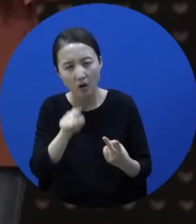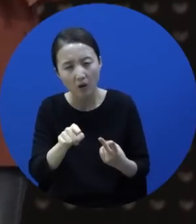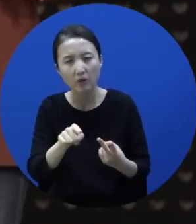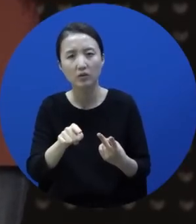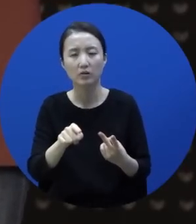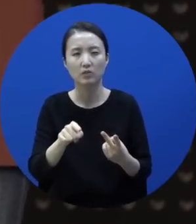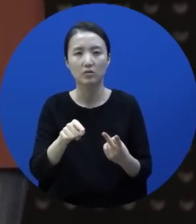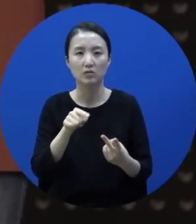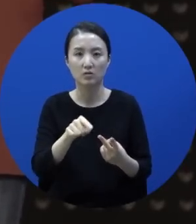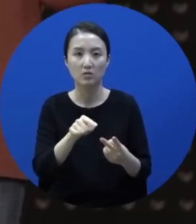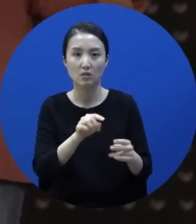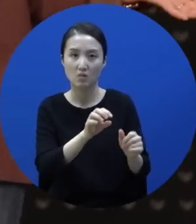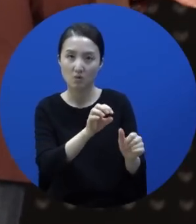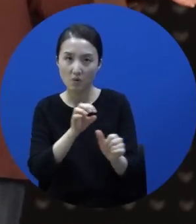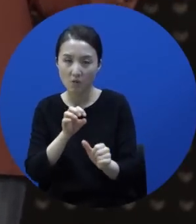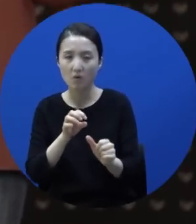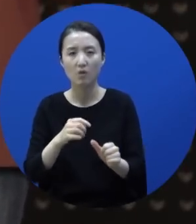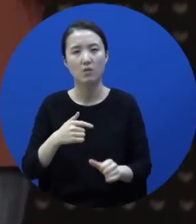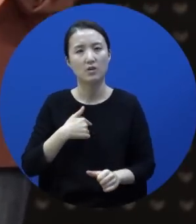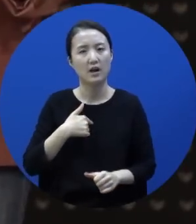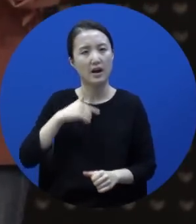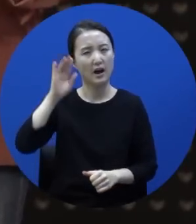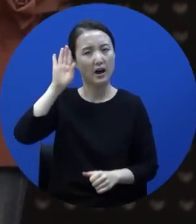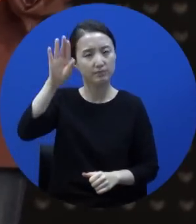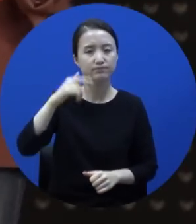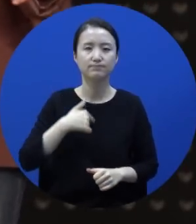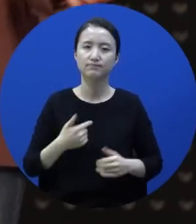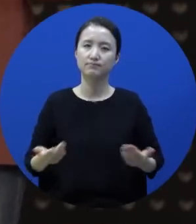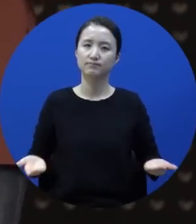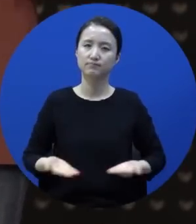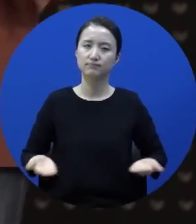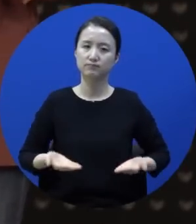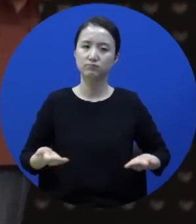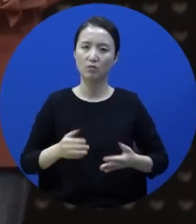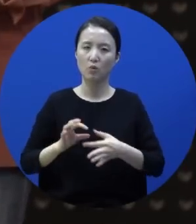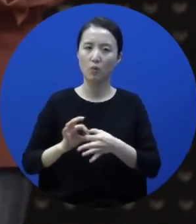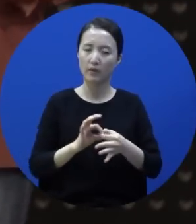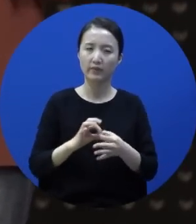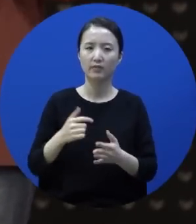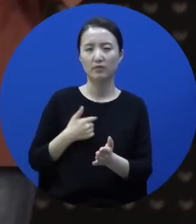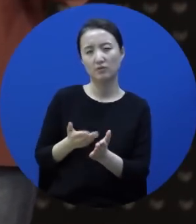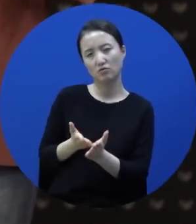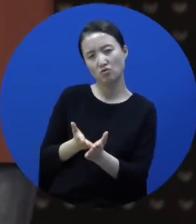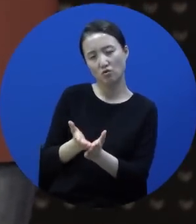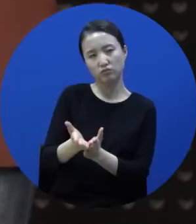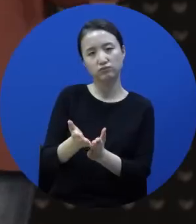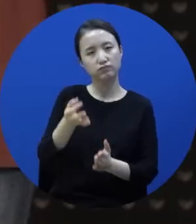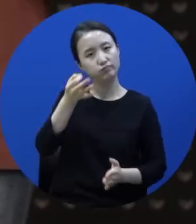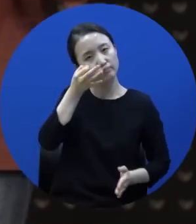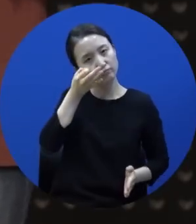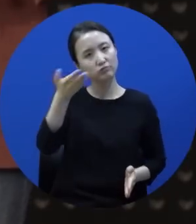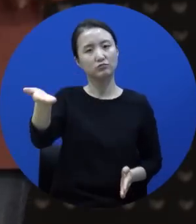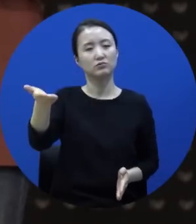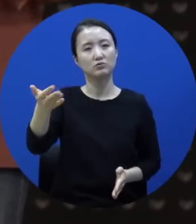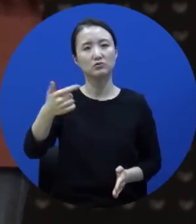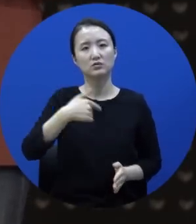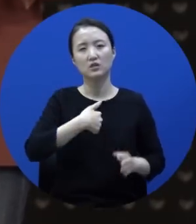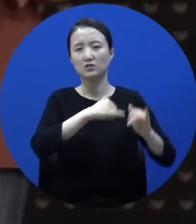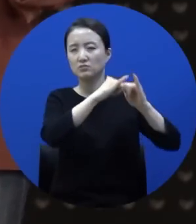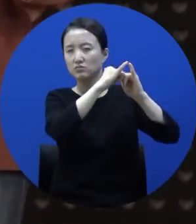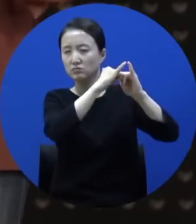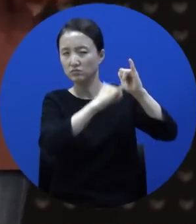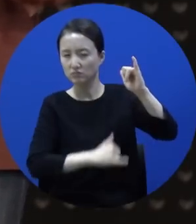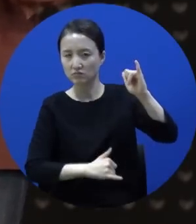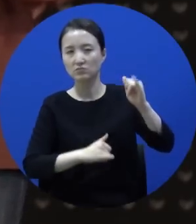것들, 뭐냐면 자신의 커리어, 포트폴리오, 나만의 이력서 같은 역할을 하는 내가 했던 히스토리,